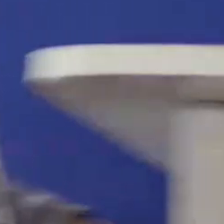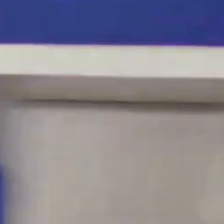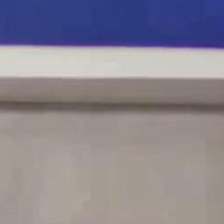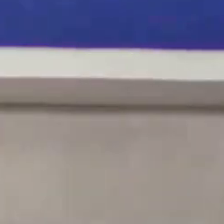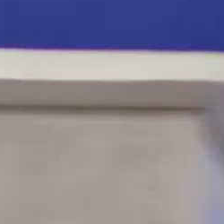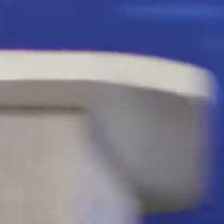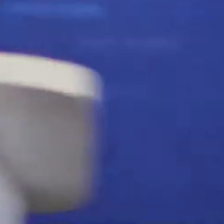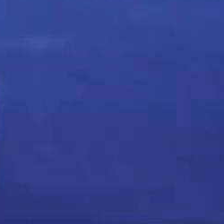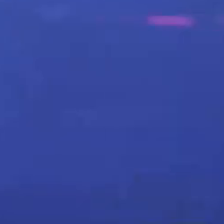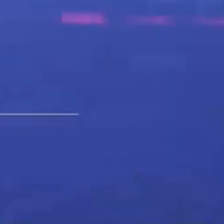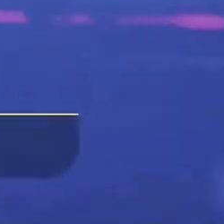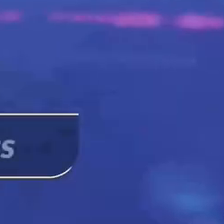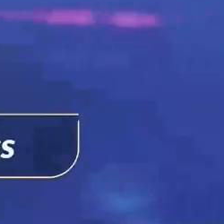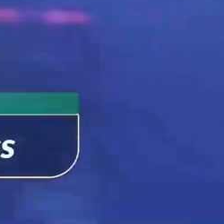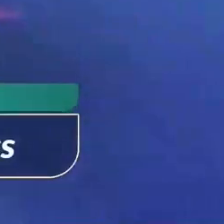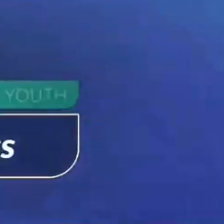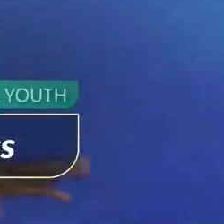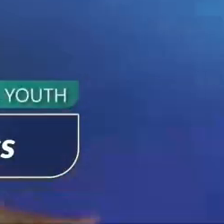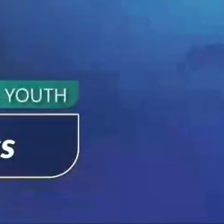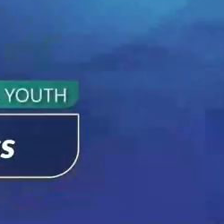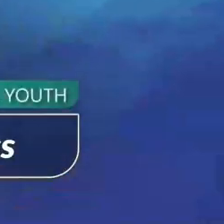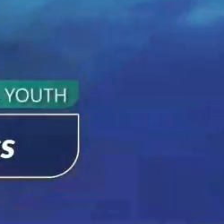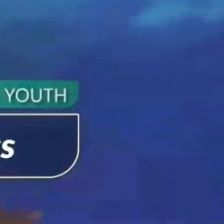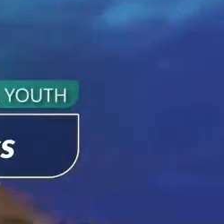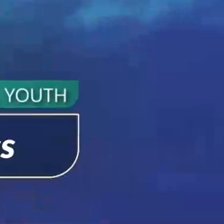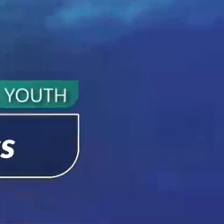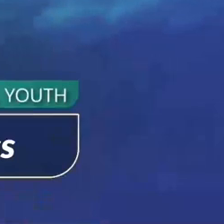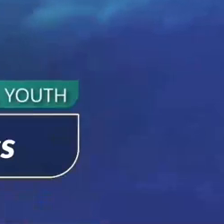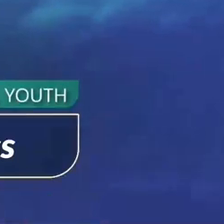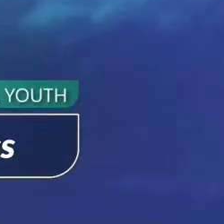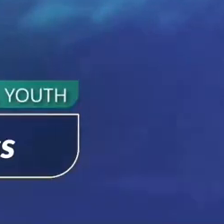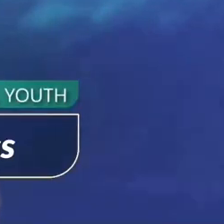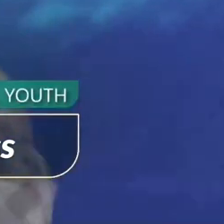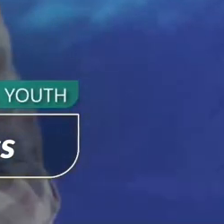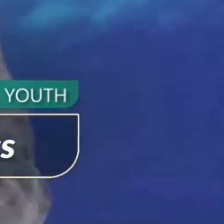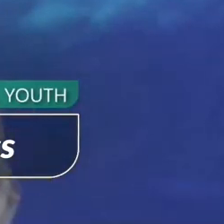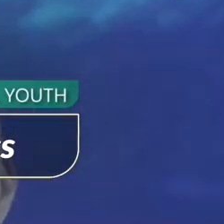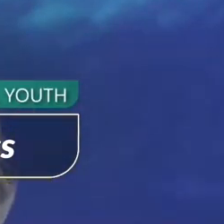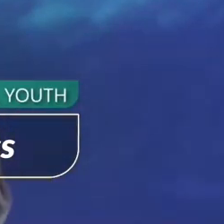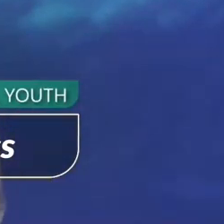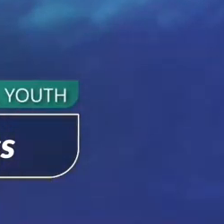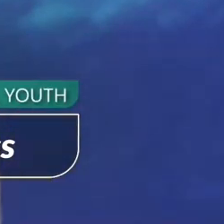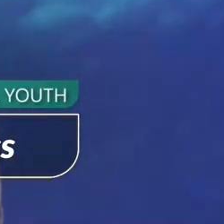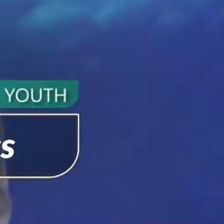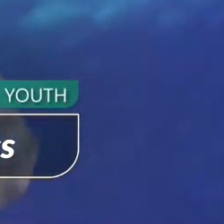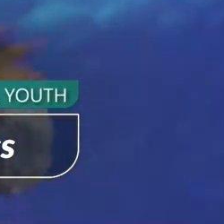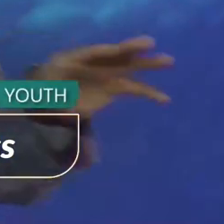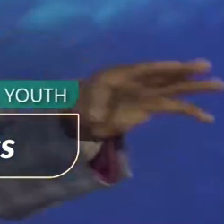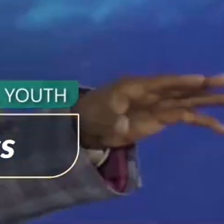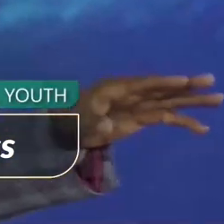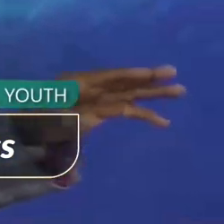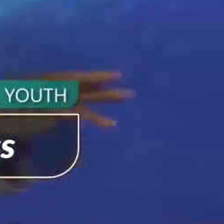tiède la froideur de la tiède ou tout enthousiaste que vous avez